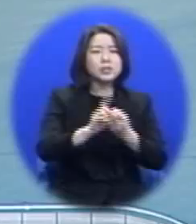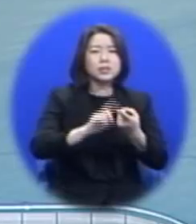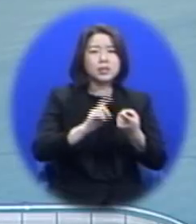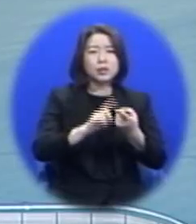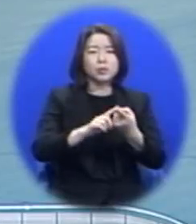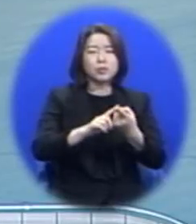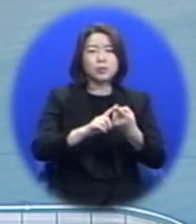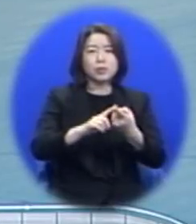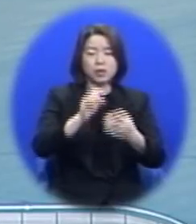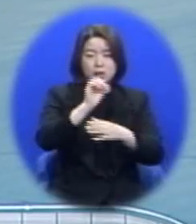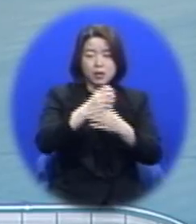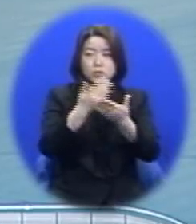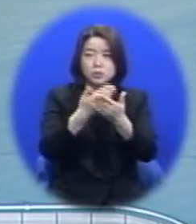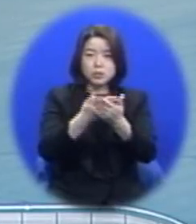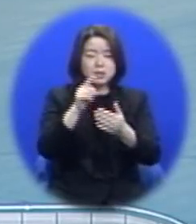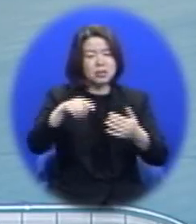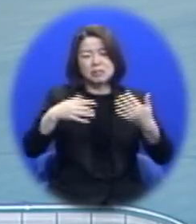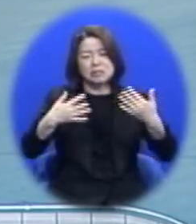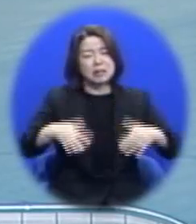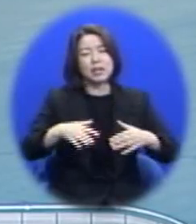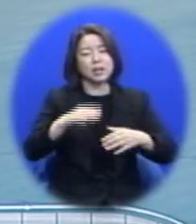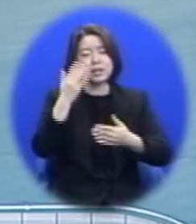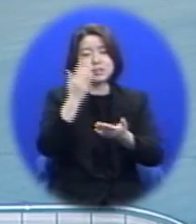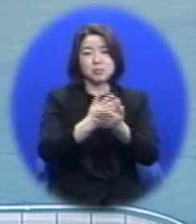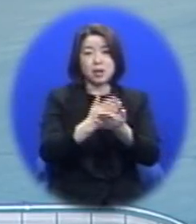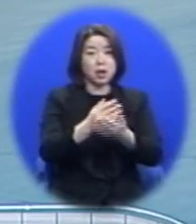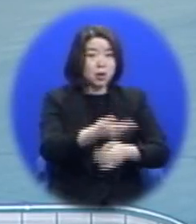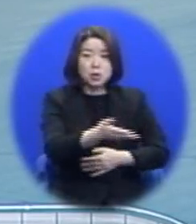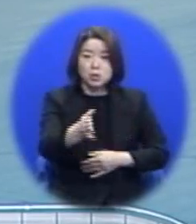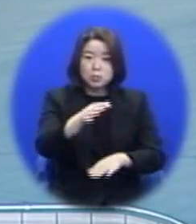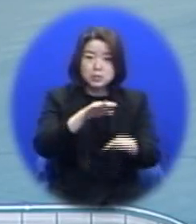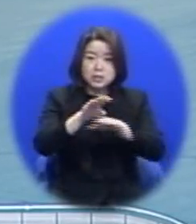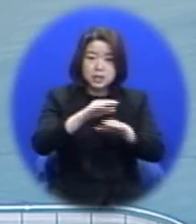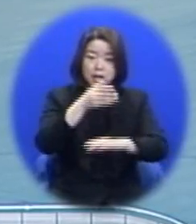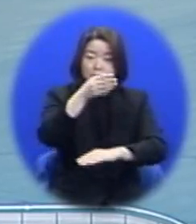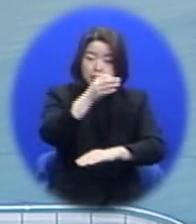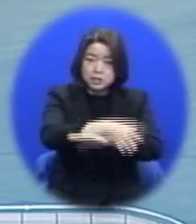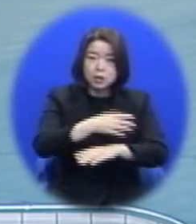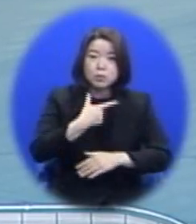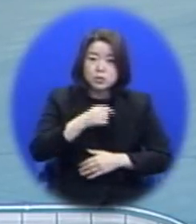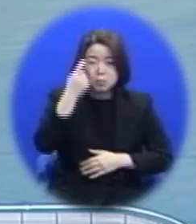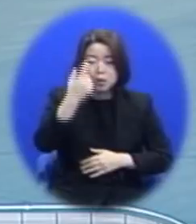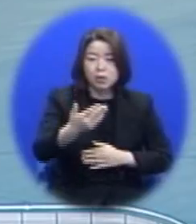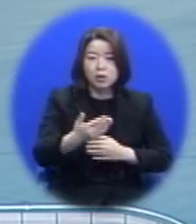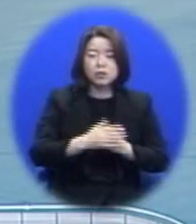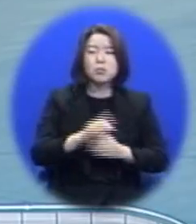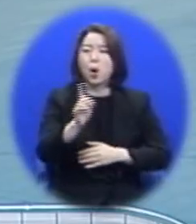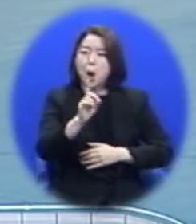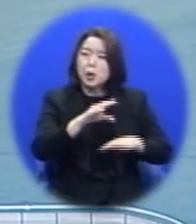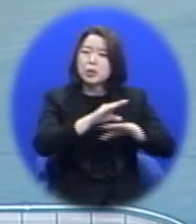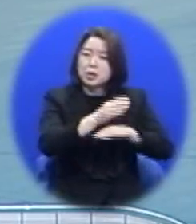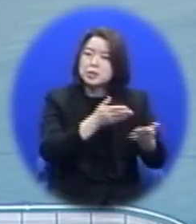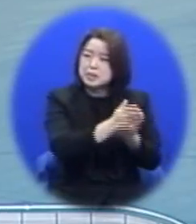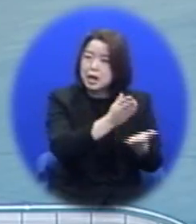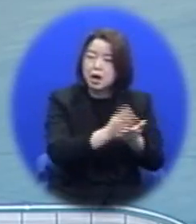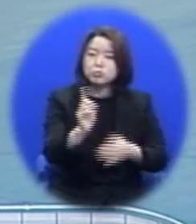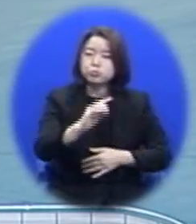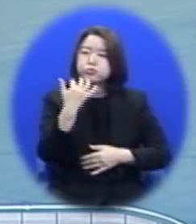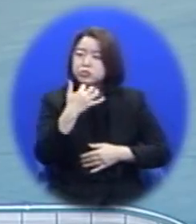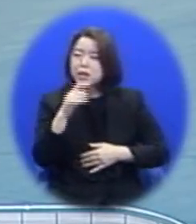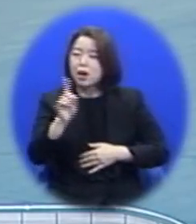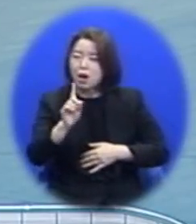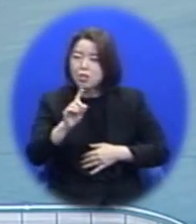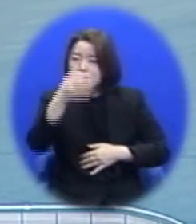기도는 하지 말라. 여러분이 차를 사고 싶습니까? 그렇다면 어떤 차종을 어떤 색깔에